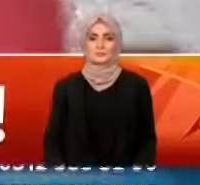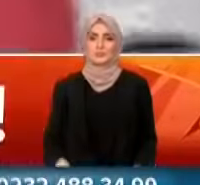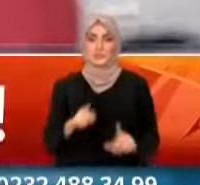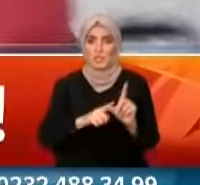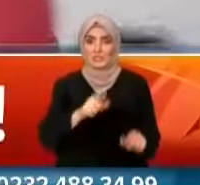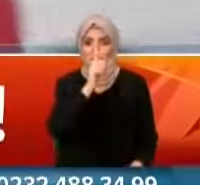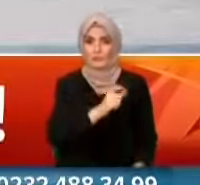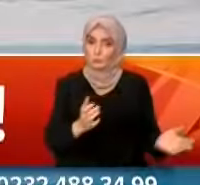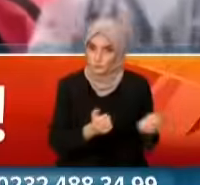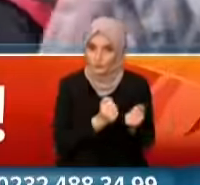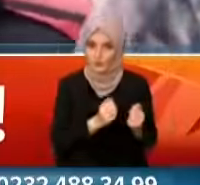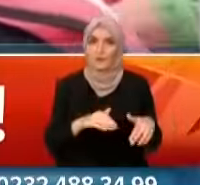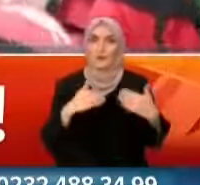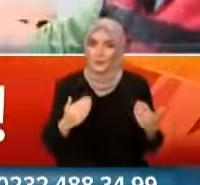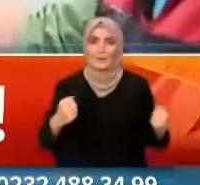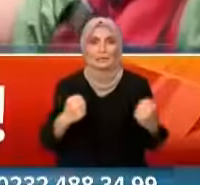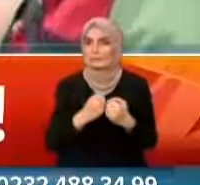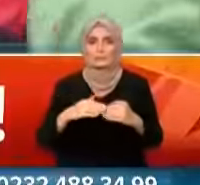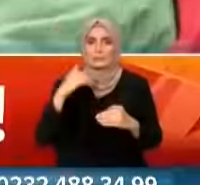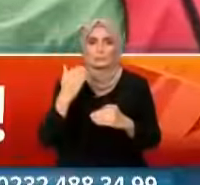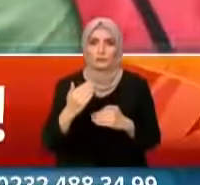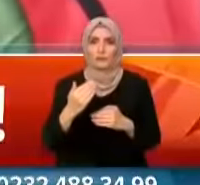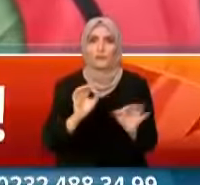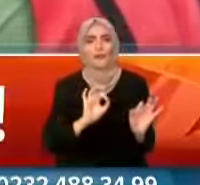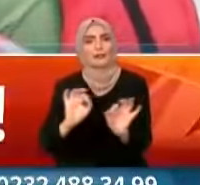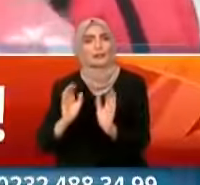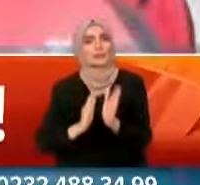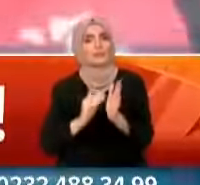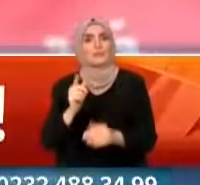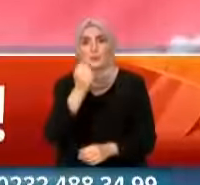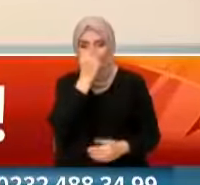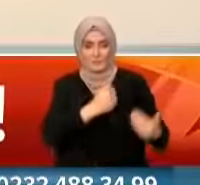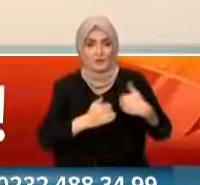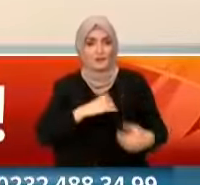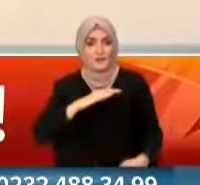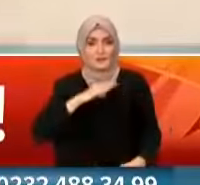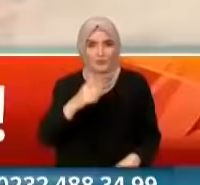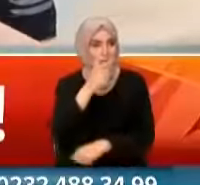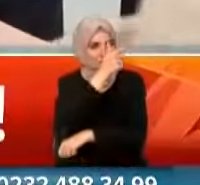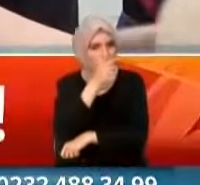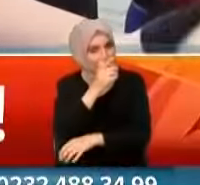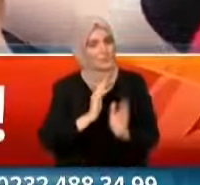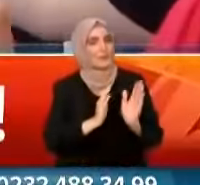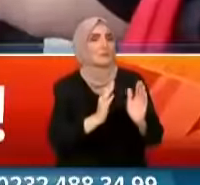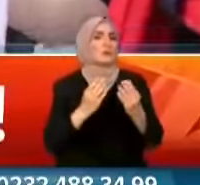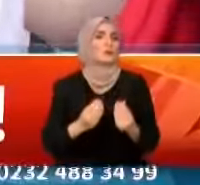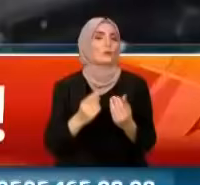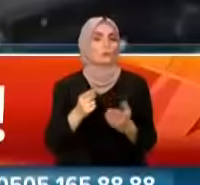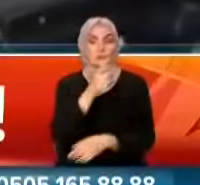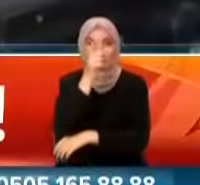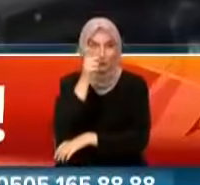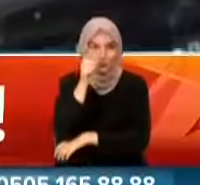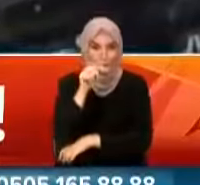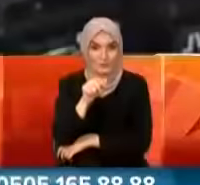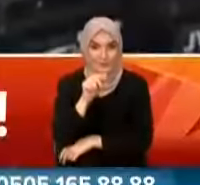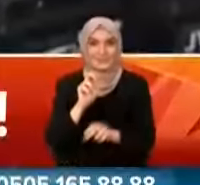Jackie Chan kurtarıldı ama kaza sonrası yine bildiğini okudu. Yaralı olmasına rağmen çekimlere devam etti. Bu görüntülerde filmin